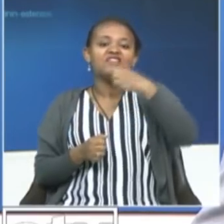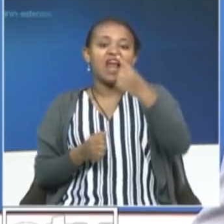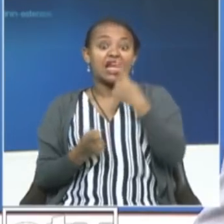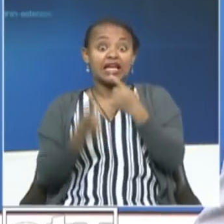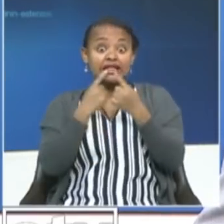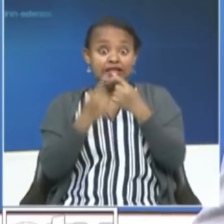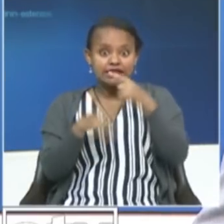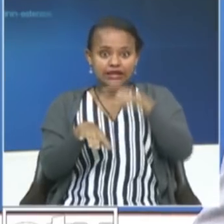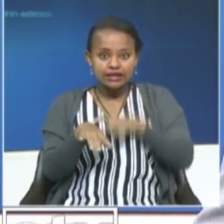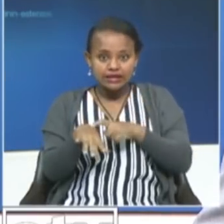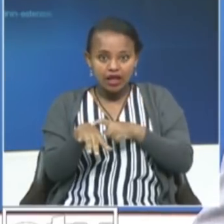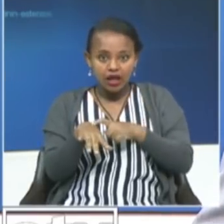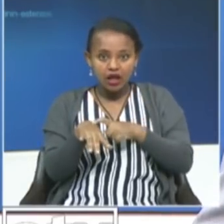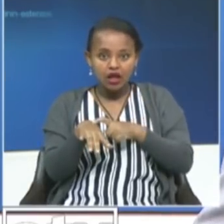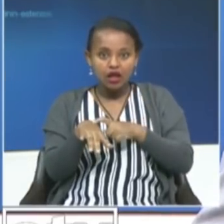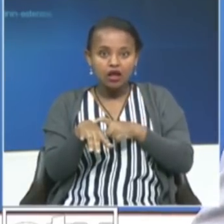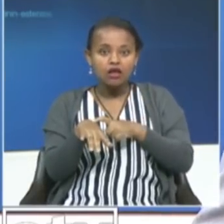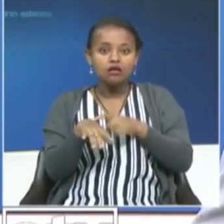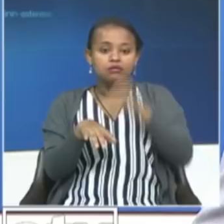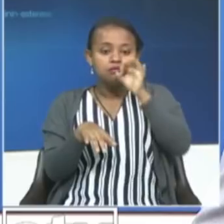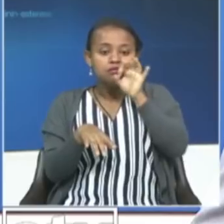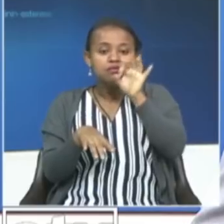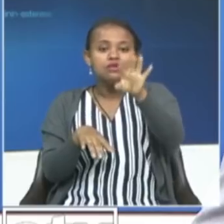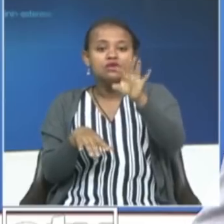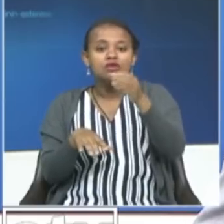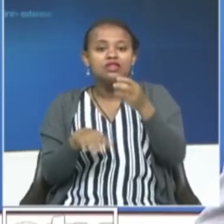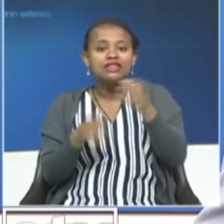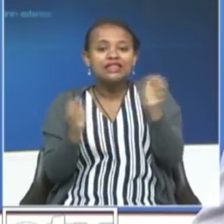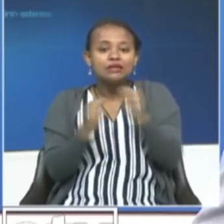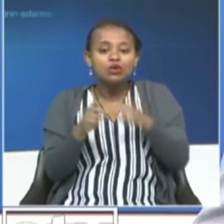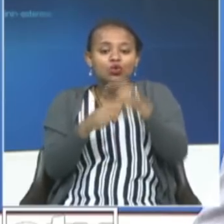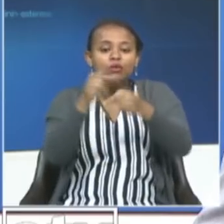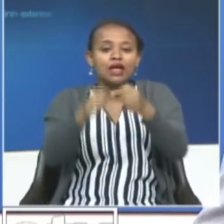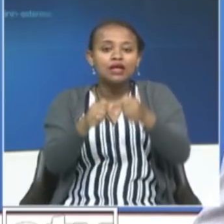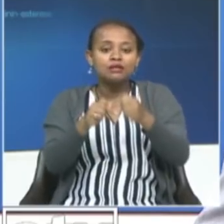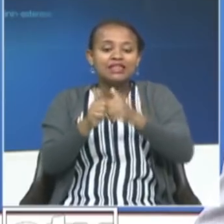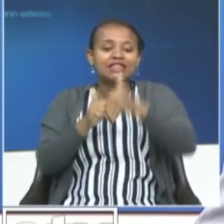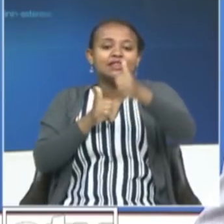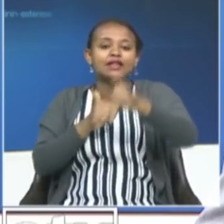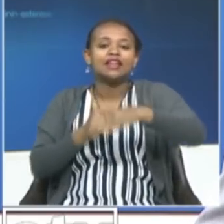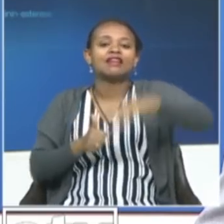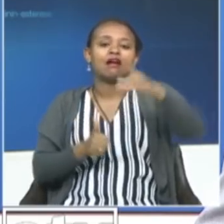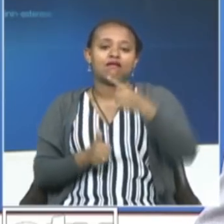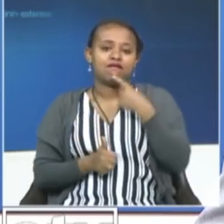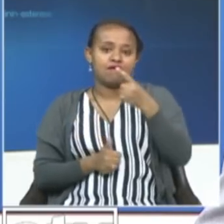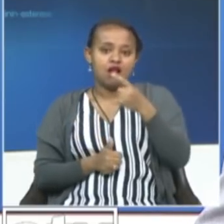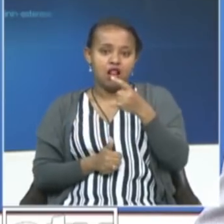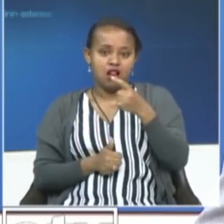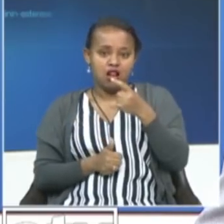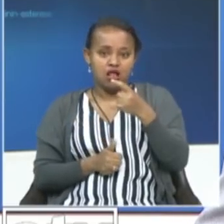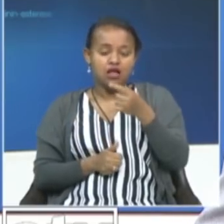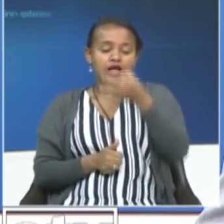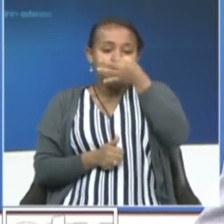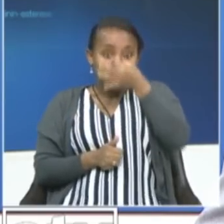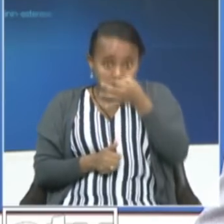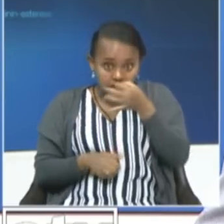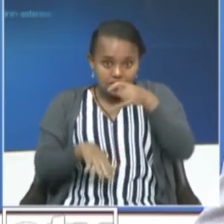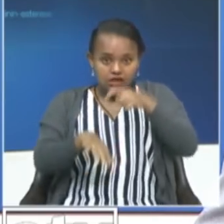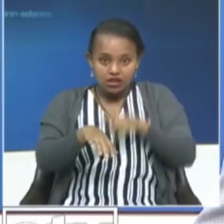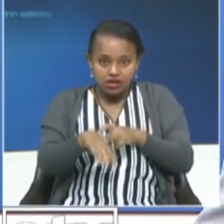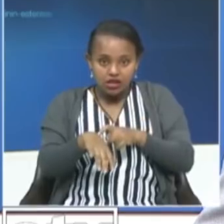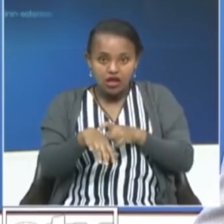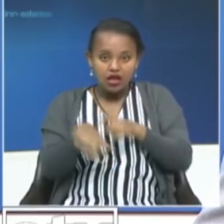ከንግግር ዲስታንስ ወይም ብናኞቹ የሚሄዱበት ዲስታንስ ከፍ ይላል። ሲያስነጥስ ደግሞ